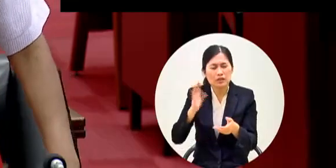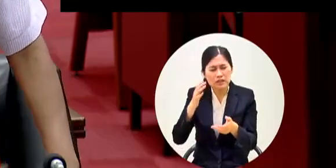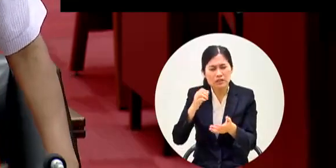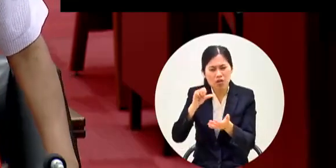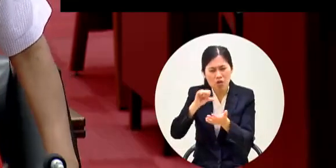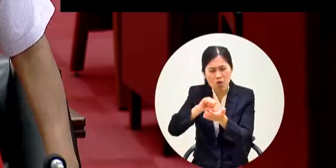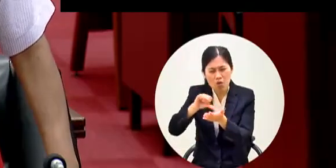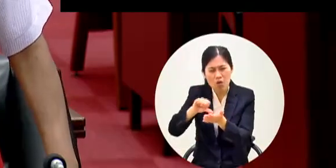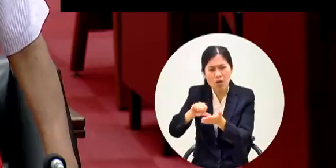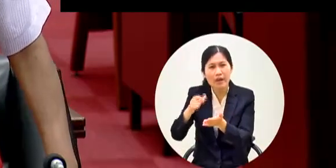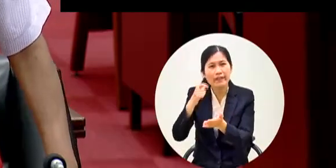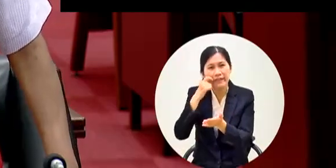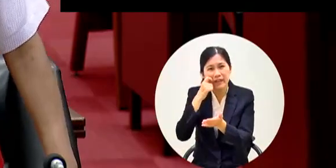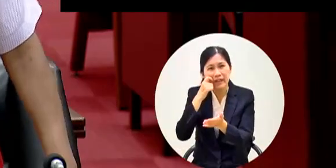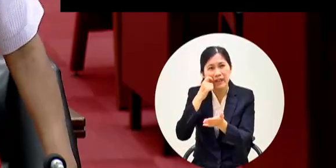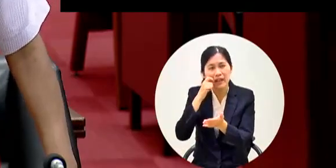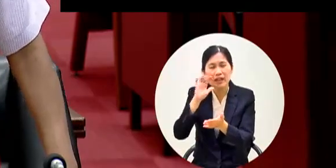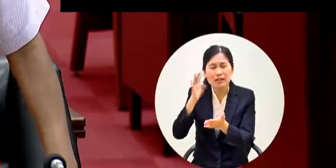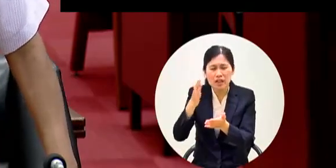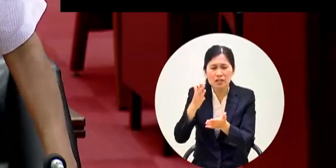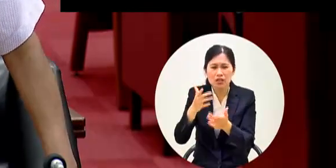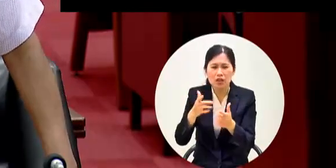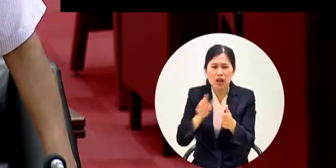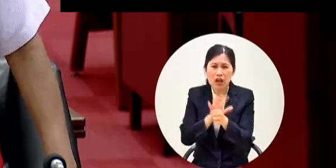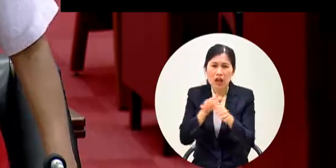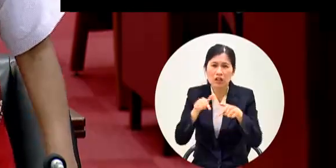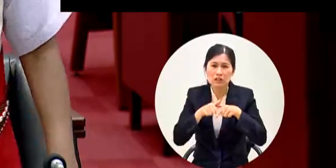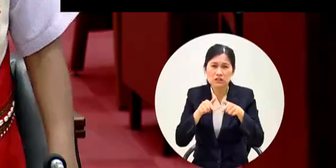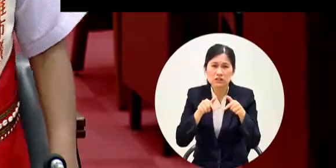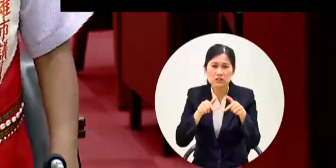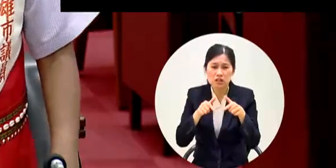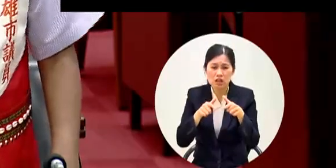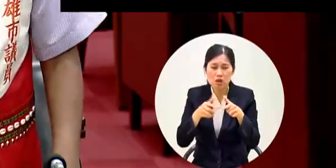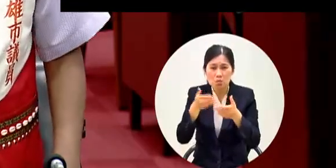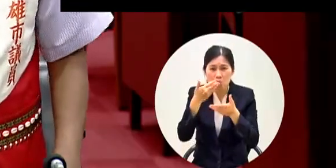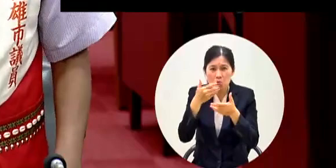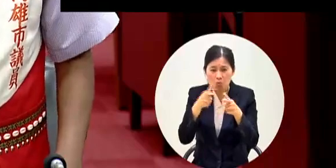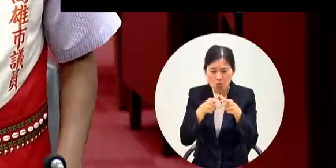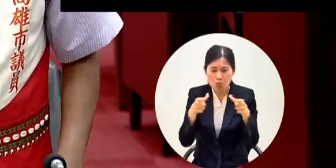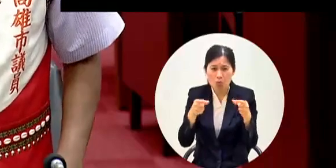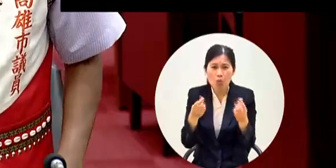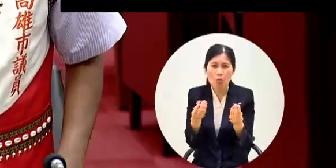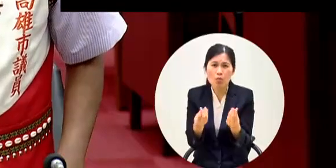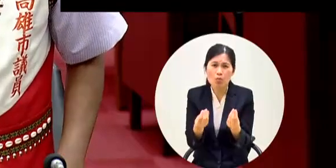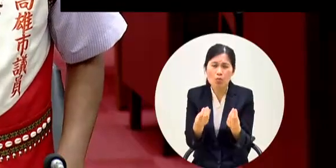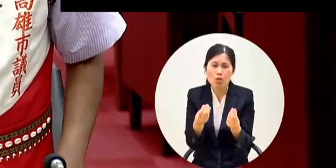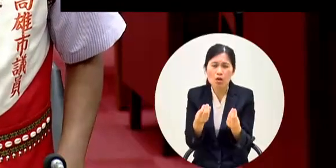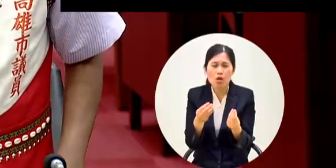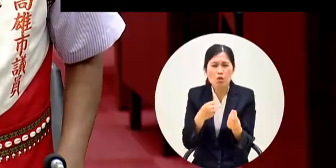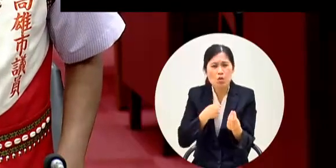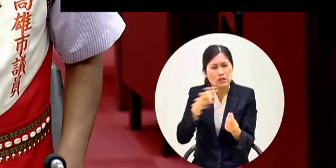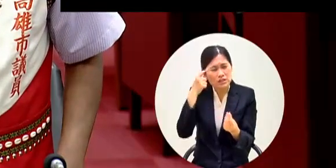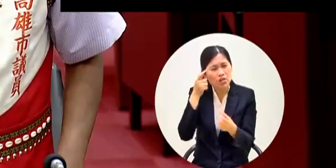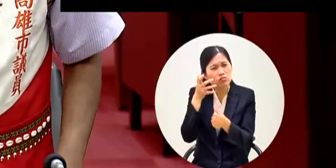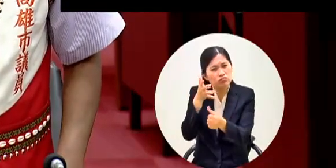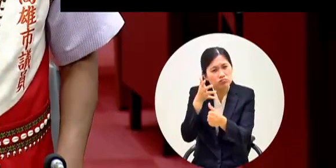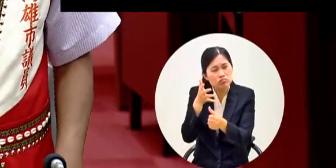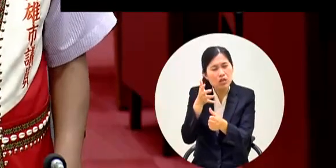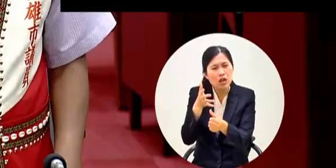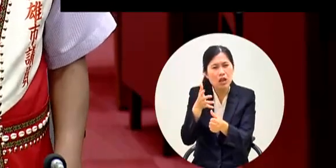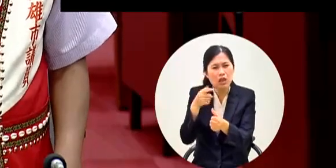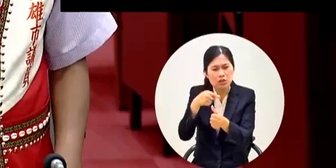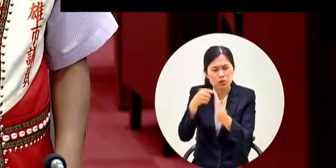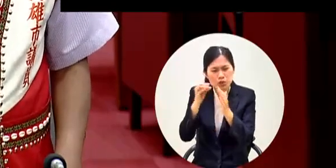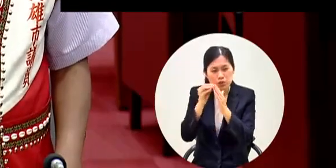见，还有比这个低收入更严重的，比如他是家庭的生产者，